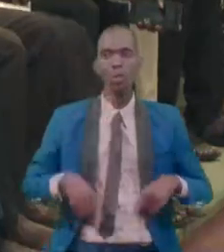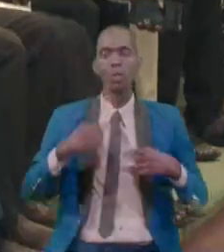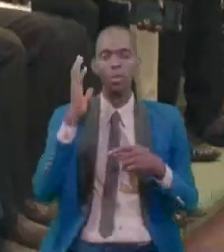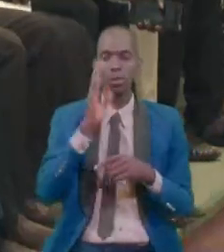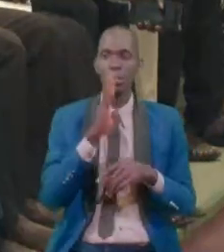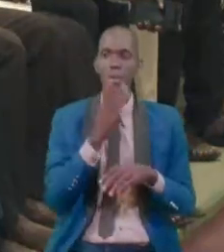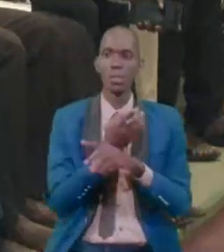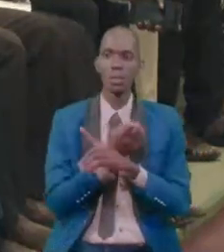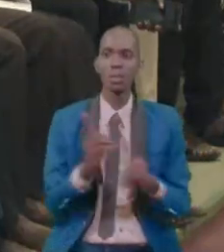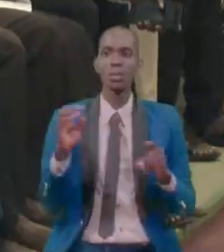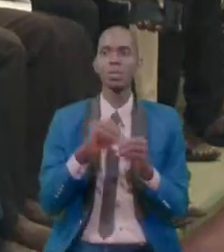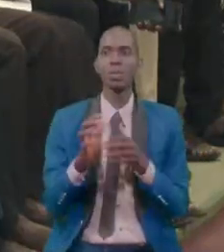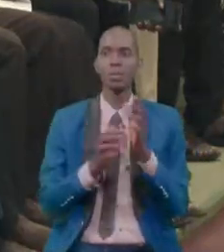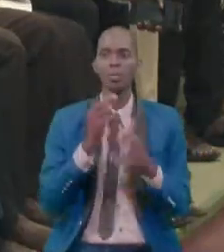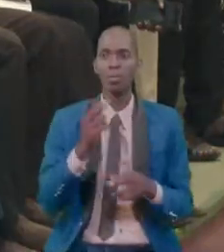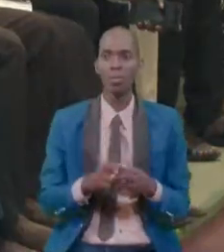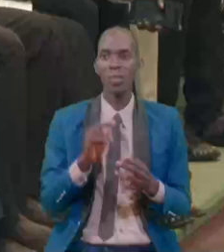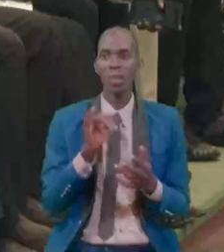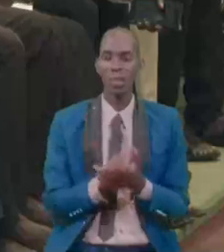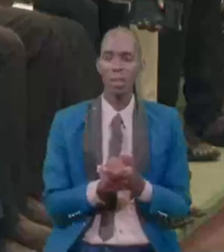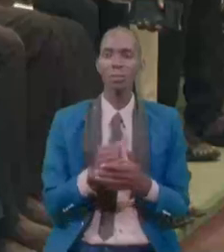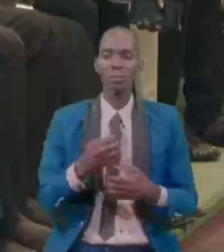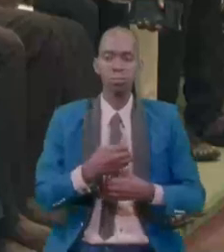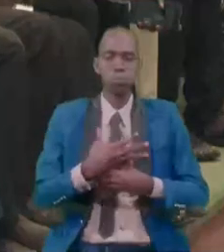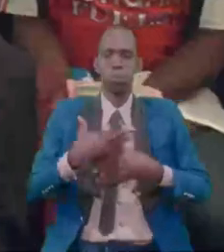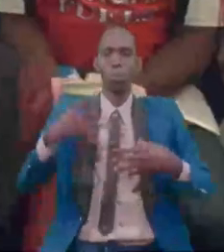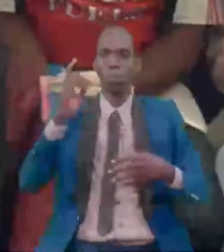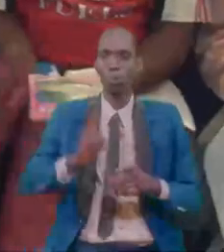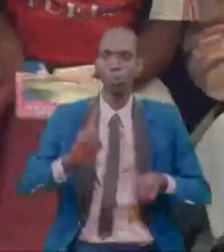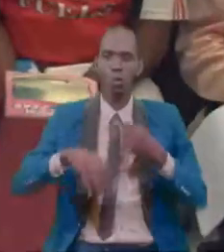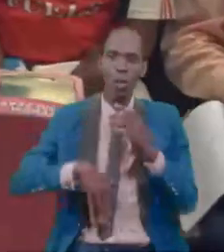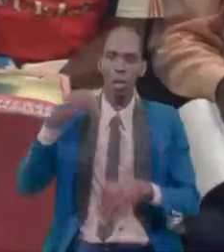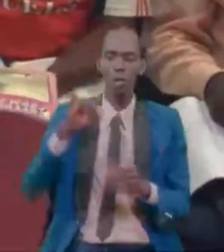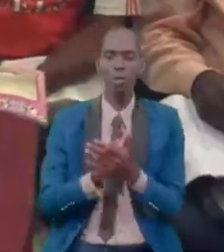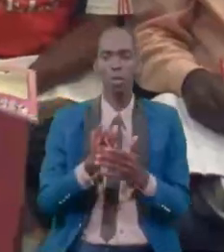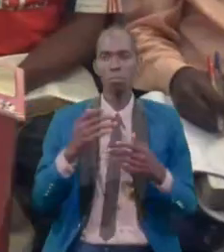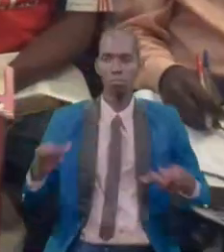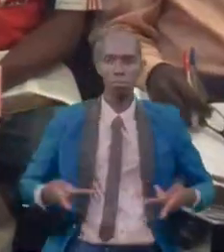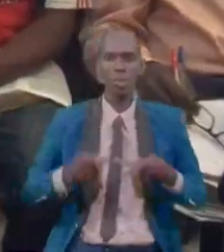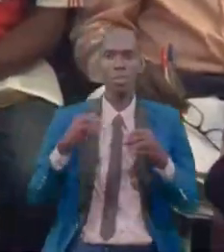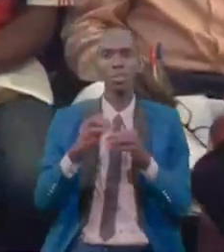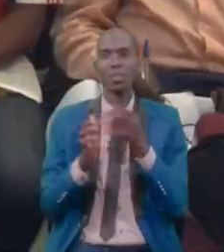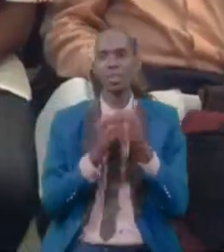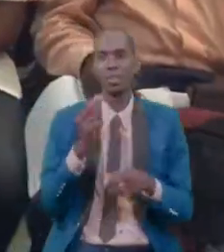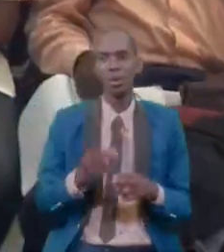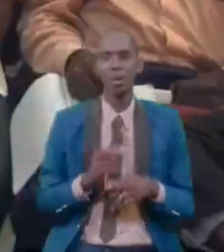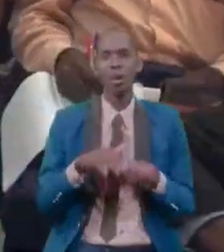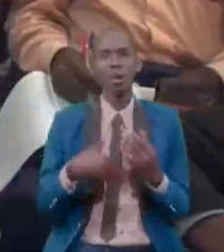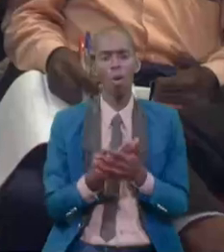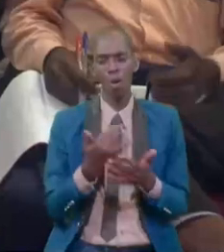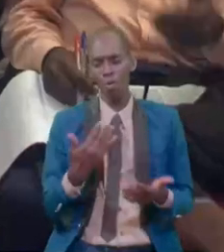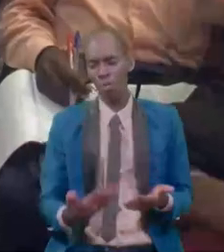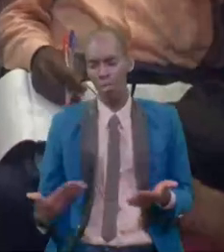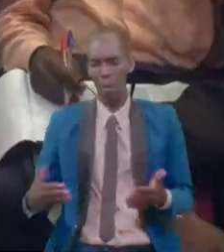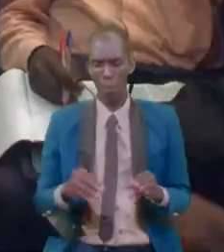devez être délivré. Cette tumeur doit disparaître de ce lieu-là. Tous